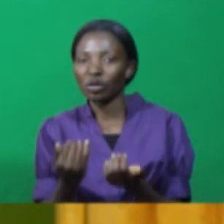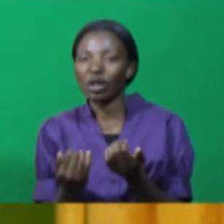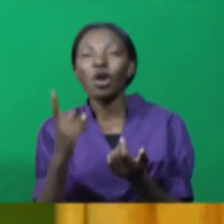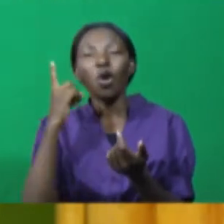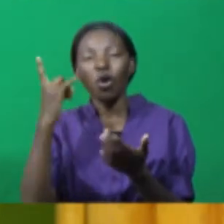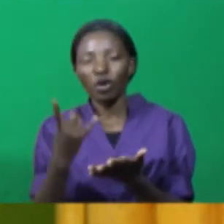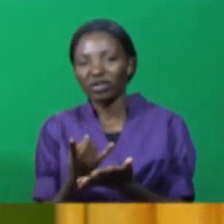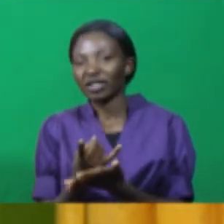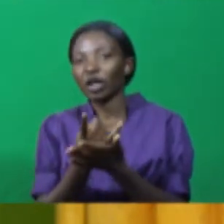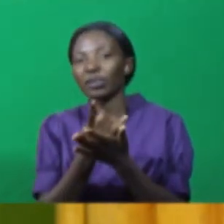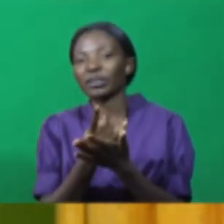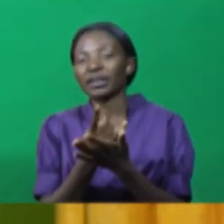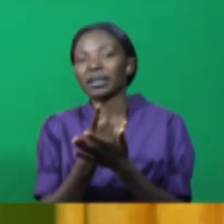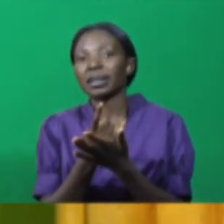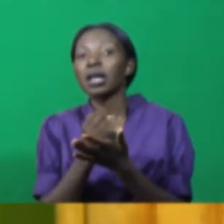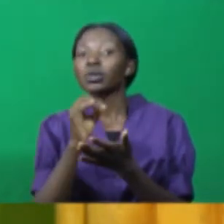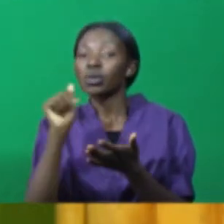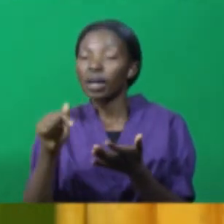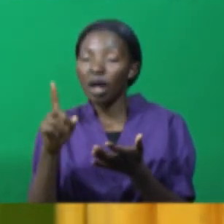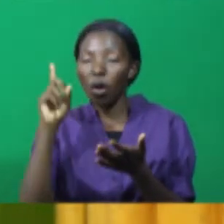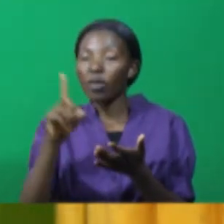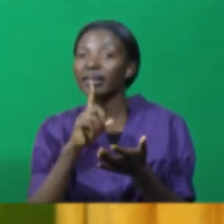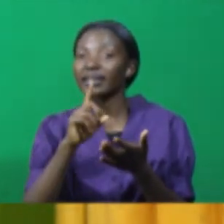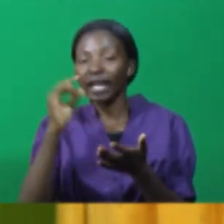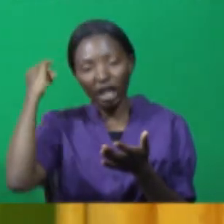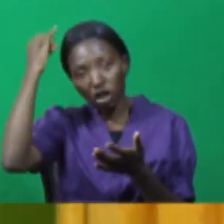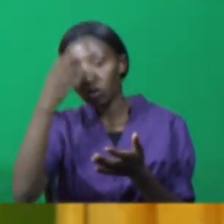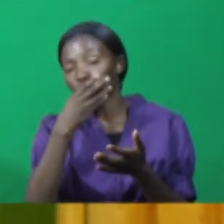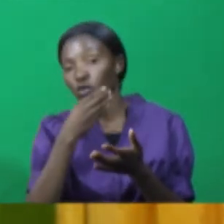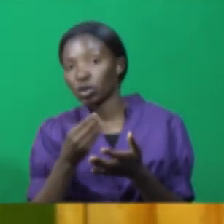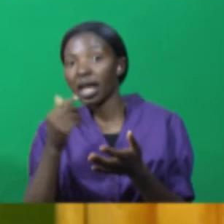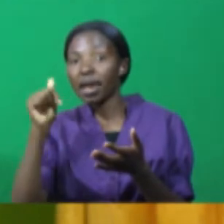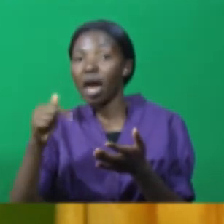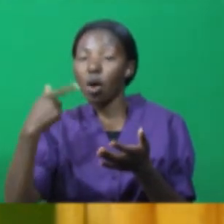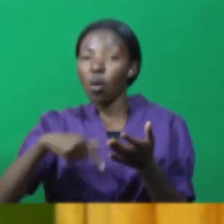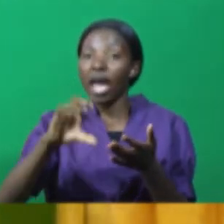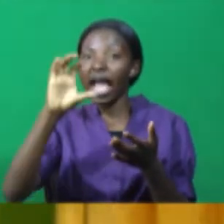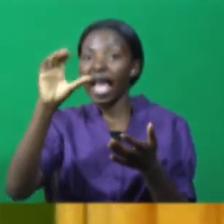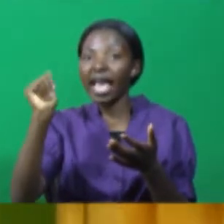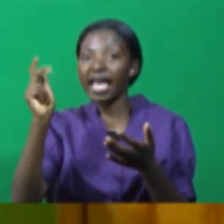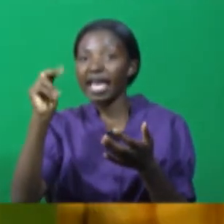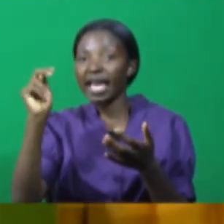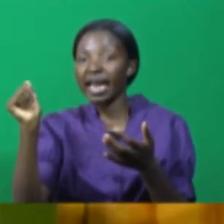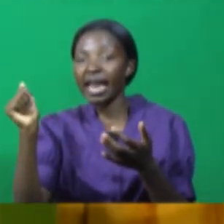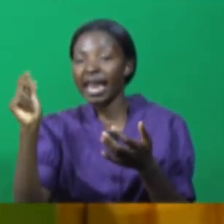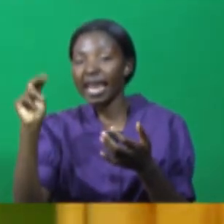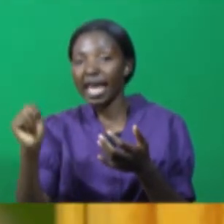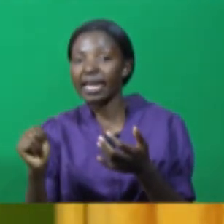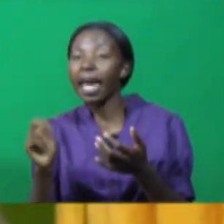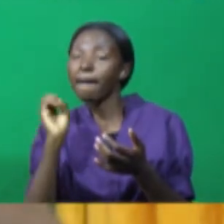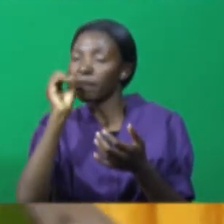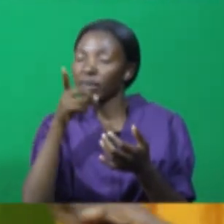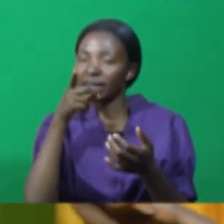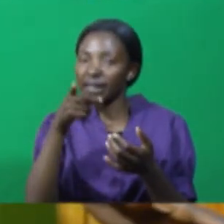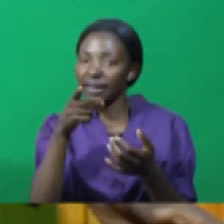mwari anopota achipindira Apa ari kuti kuva Israel. Makuenda mukenanika. Inhaka yandakavimbisa mazitateguru.